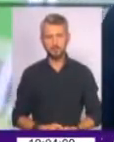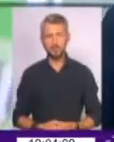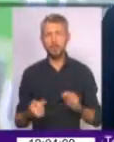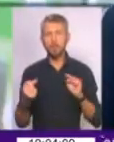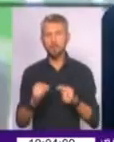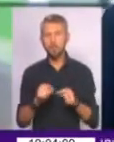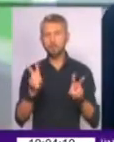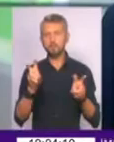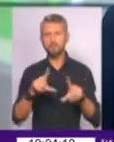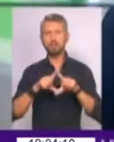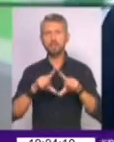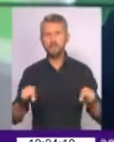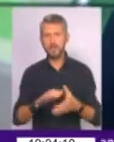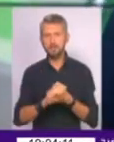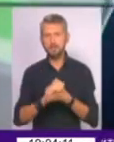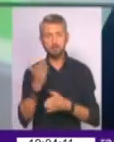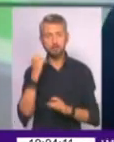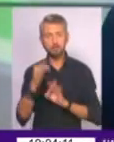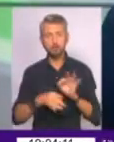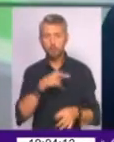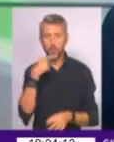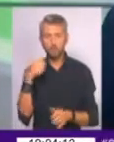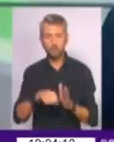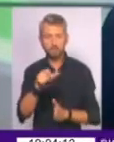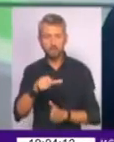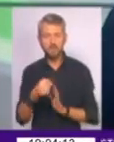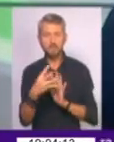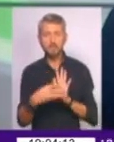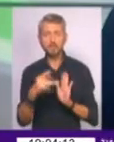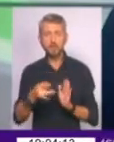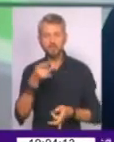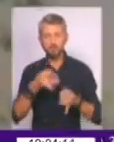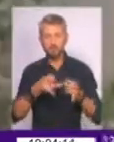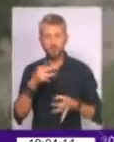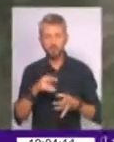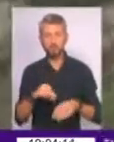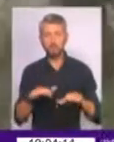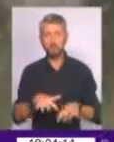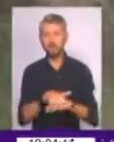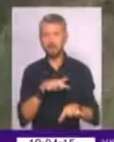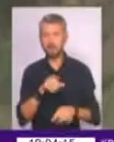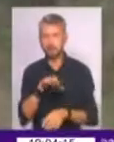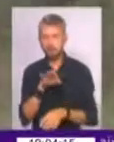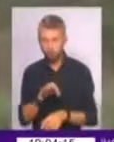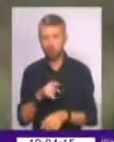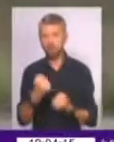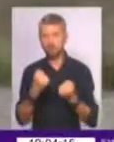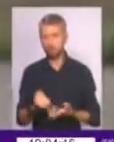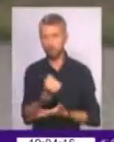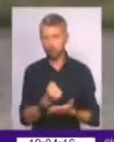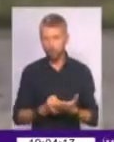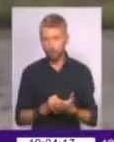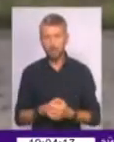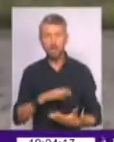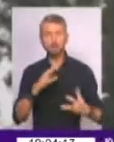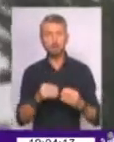зване шкільне перемир'я, минулої доби російські окупанти 19 разів відкривали вогонь по позиціях сил АТО, зокрема із важкого озброєння.